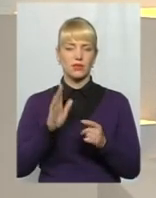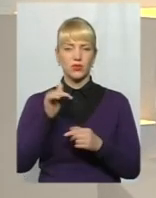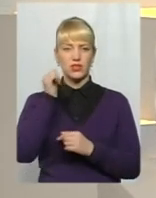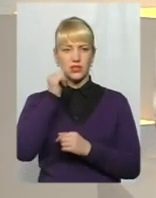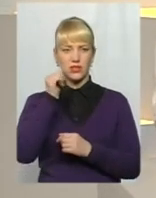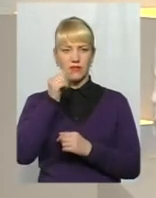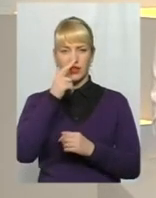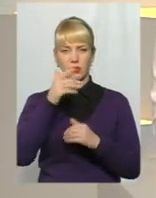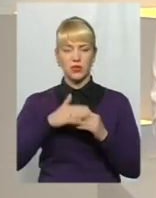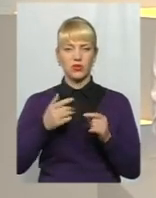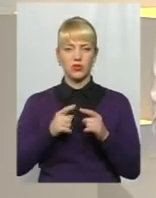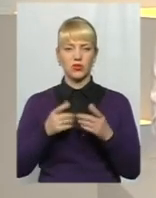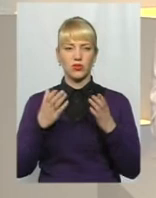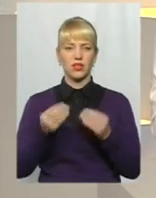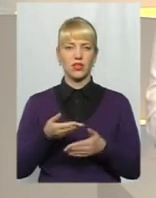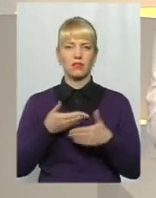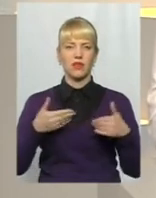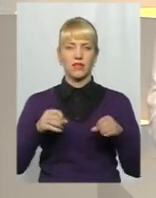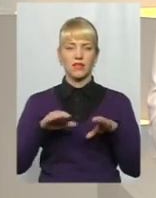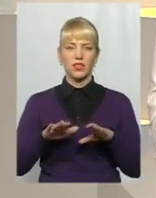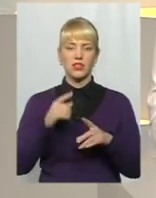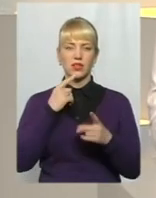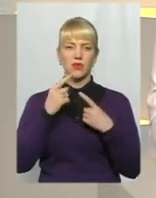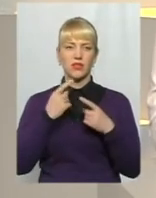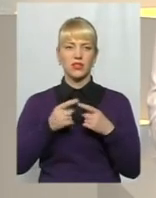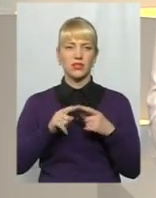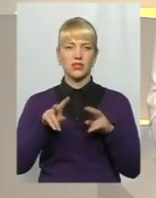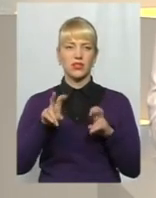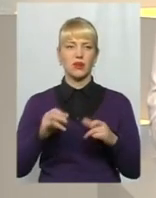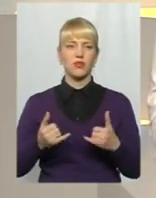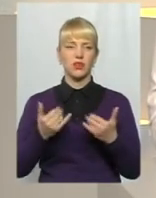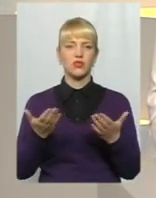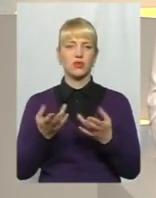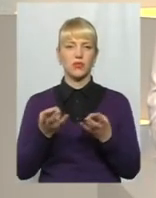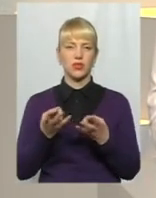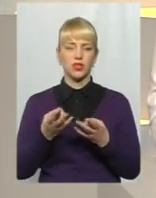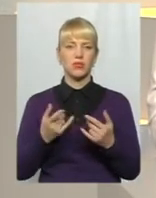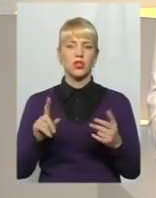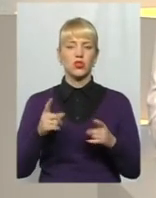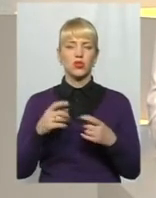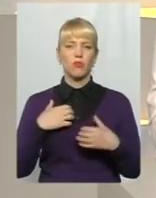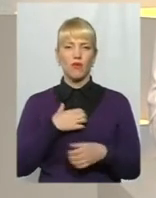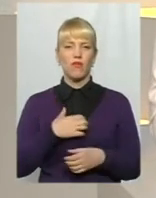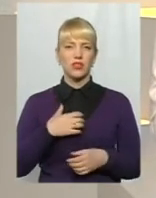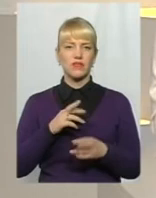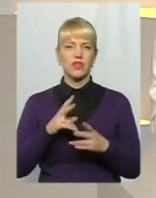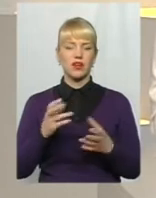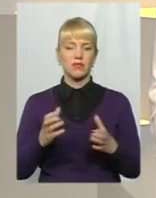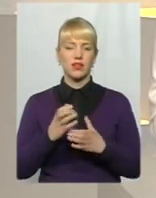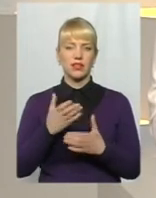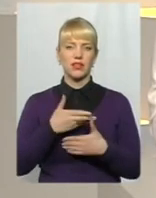От напередодні цього дня ми вирішили поговорити на цю тему. Для чого він потрібен, чому він важливий і як нам берегти